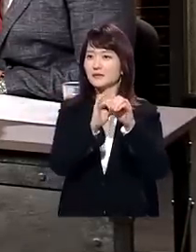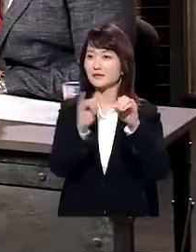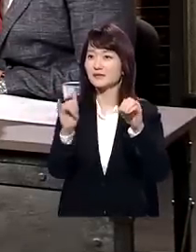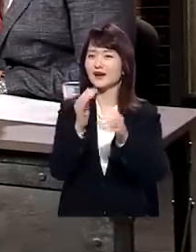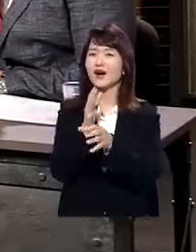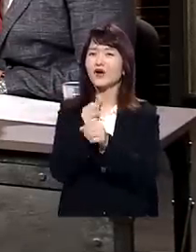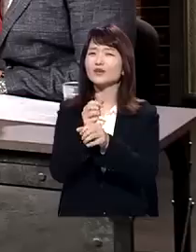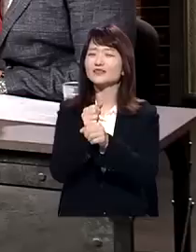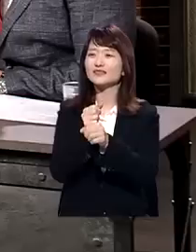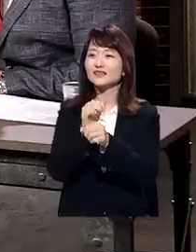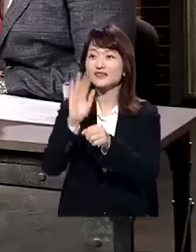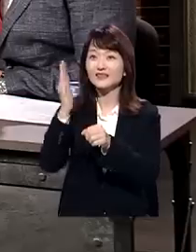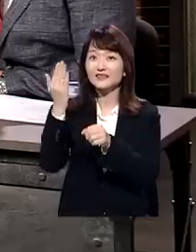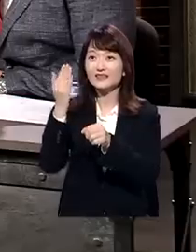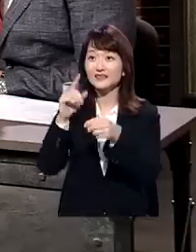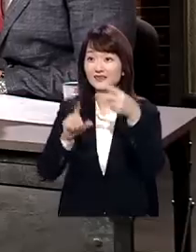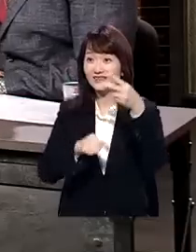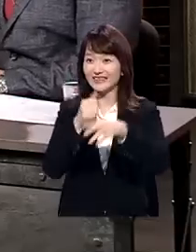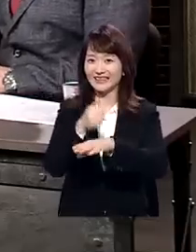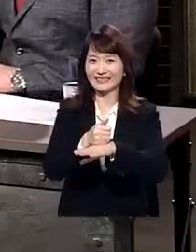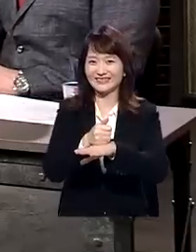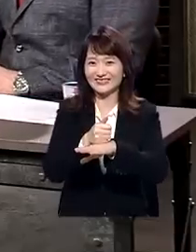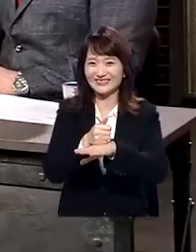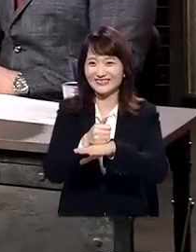그게 언제가 될까요? 2월 말까지.